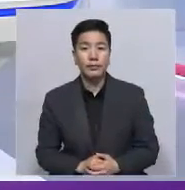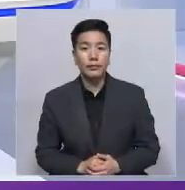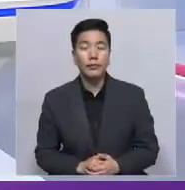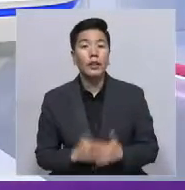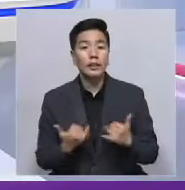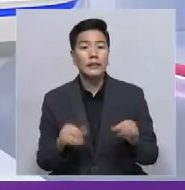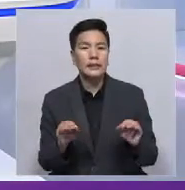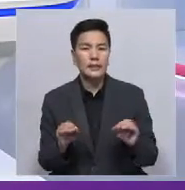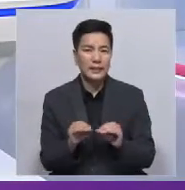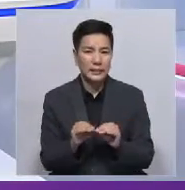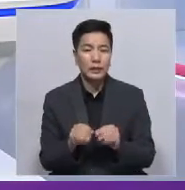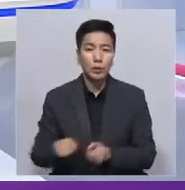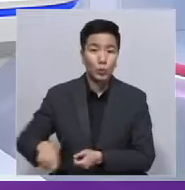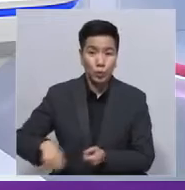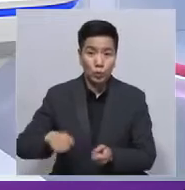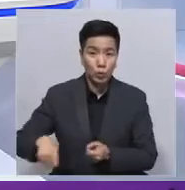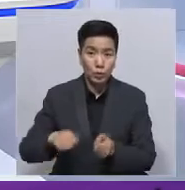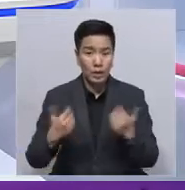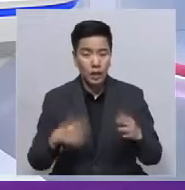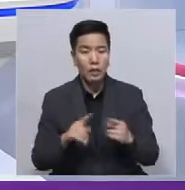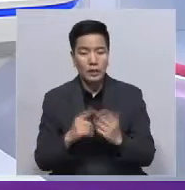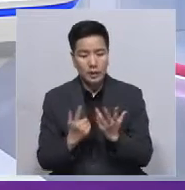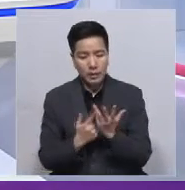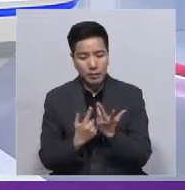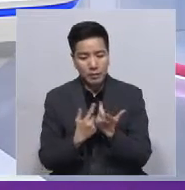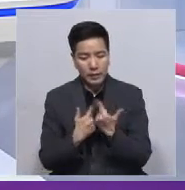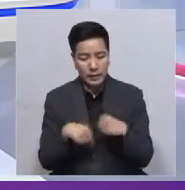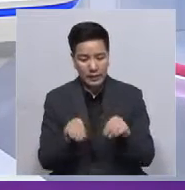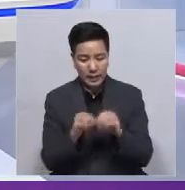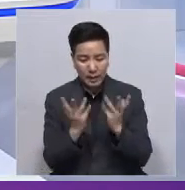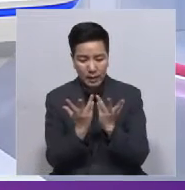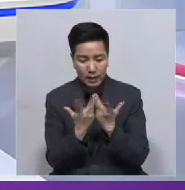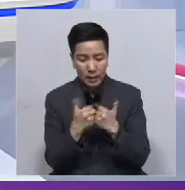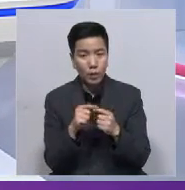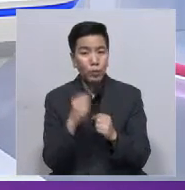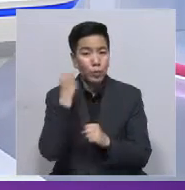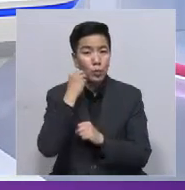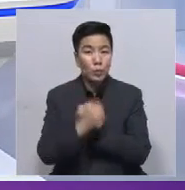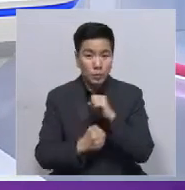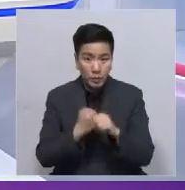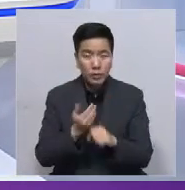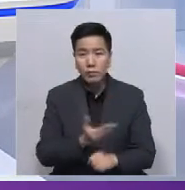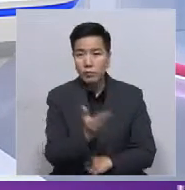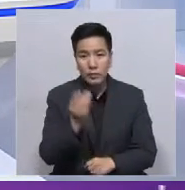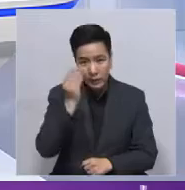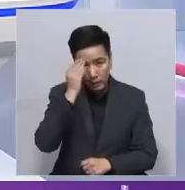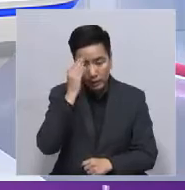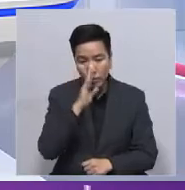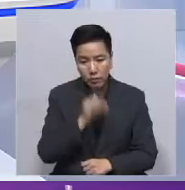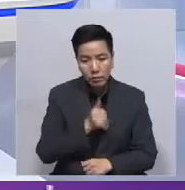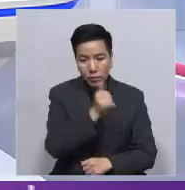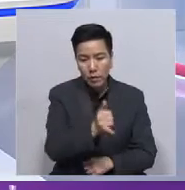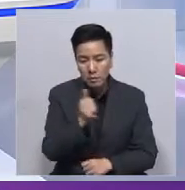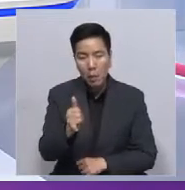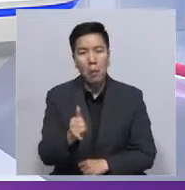ช่วงนี้ก็ได้เข้าสู่ช่วงเทศกาลสงกรานต์แล้วนะครับก็นับถอยหลังอีกไม่กี่วันซึ่งช่วงนั้นทุกๆปีอย่างที่ทุกคนทราบนะครับว่าการเดินทาง